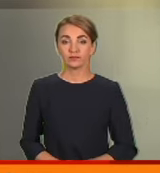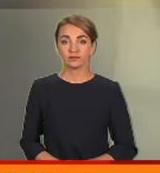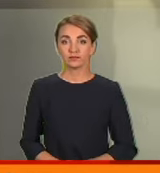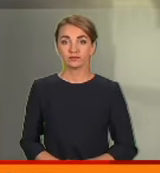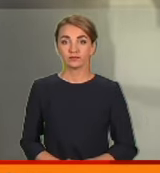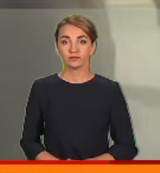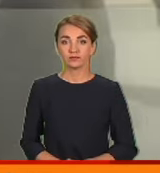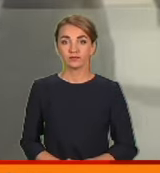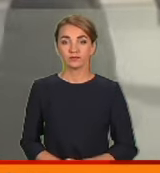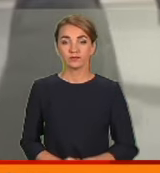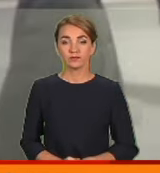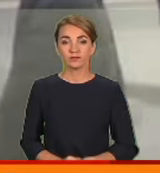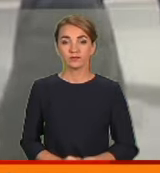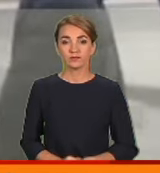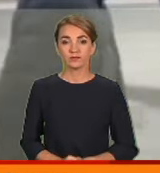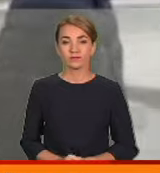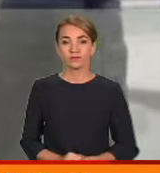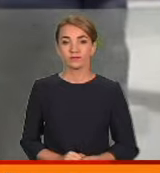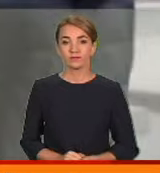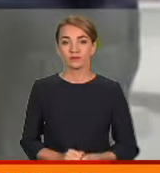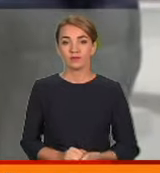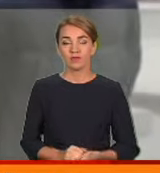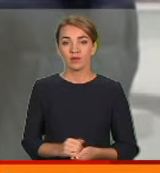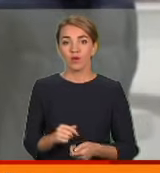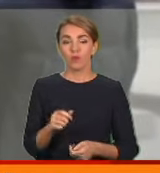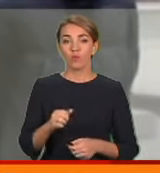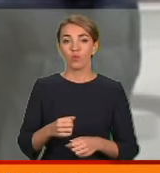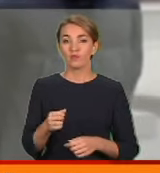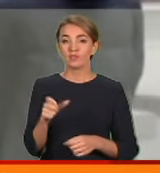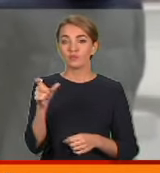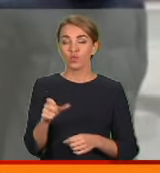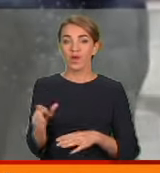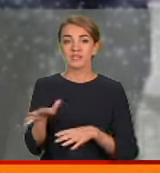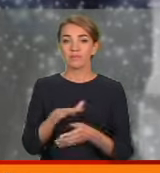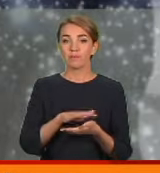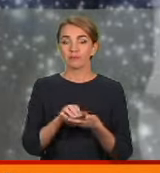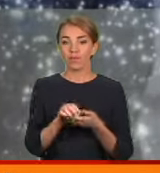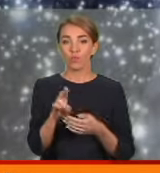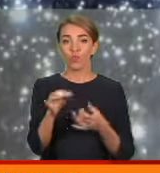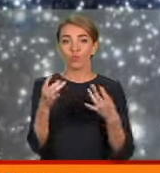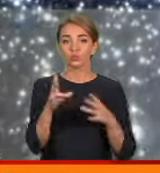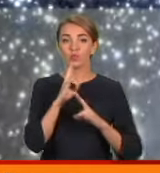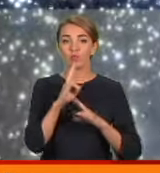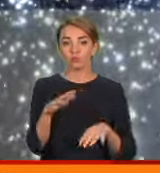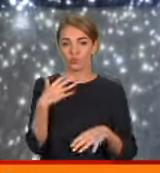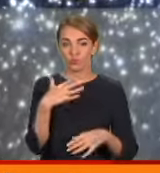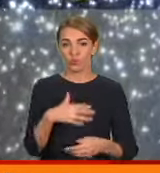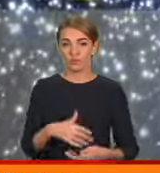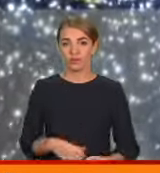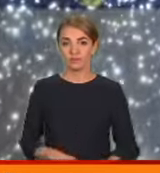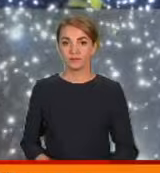Наступить той момент, коли повінь людська змете їх, бо просто не буде другого виходу.